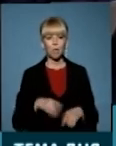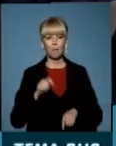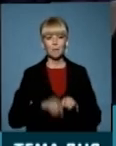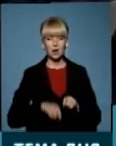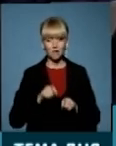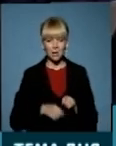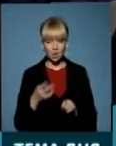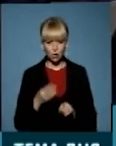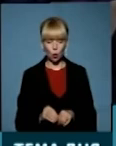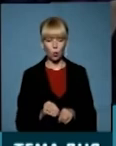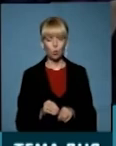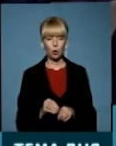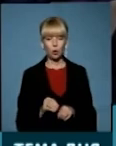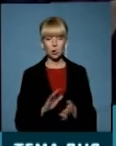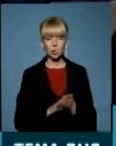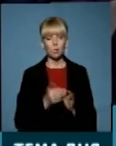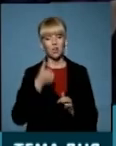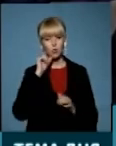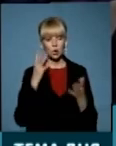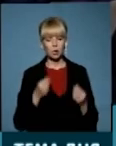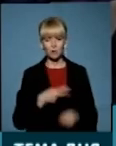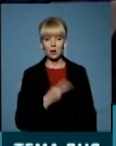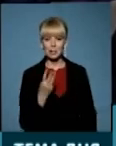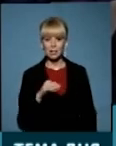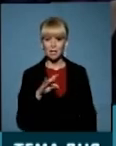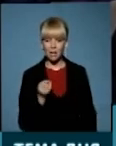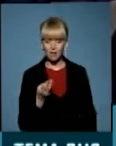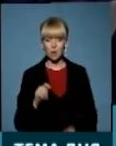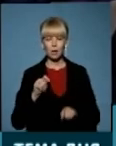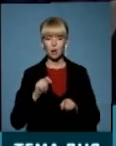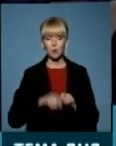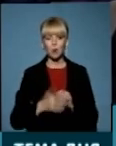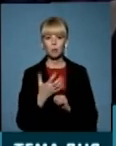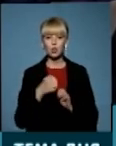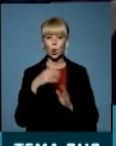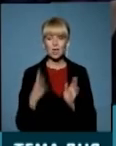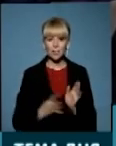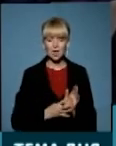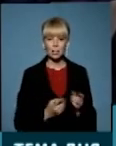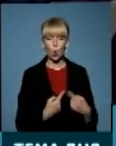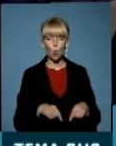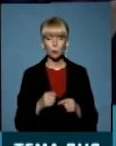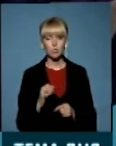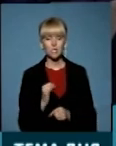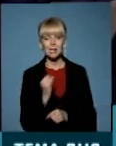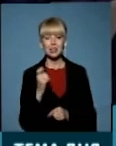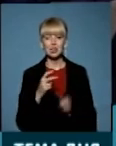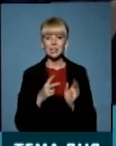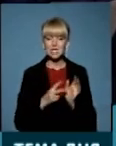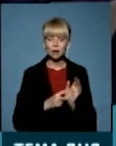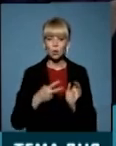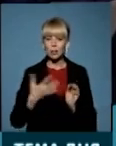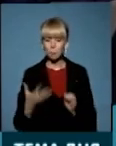перевірено, станом на вчорашній день, на 23 травня, перевірено 519 об'єктів з